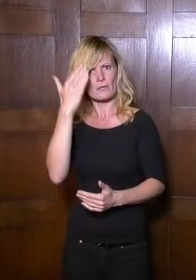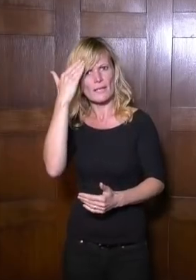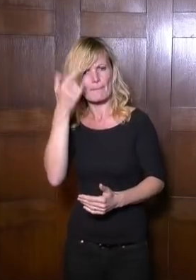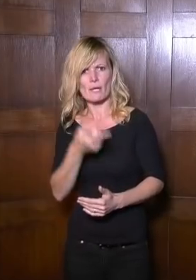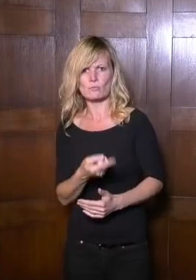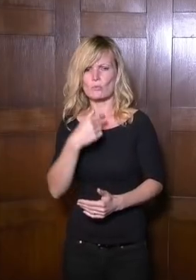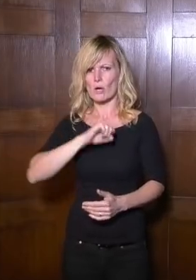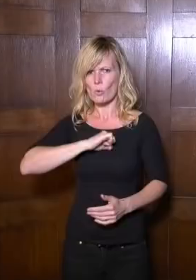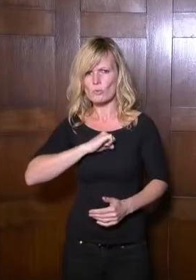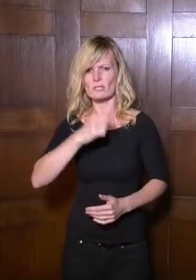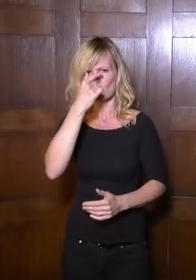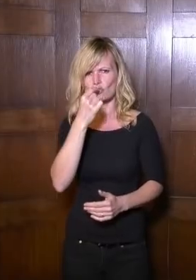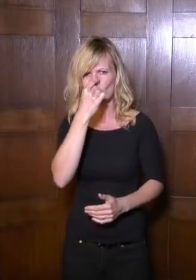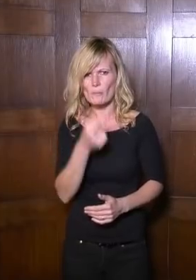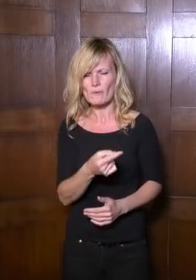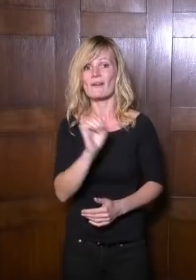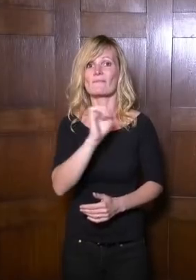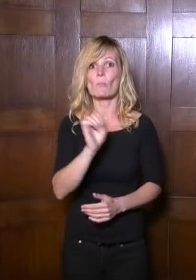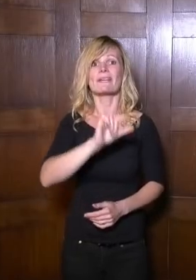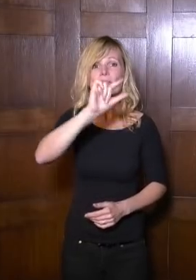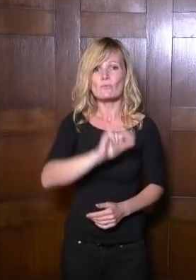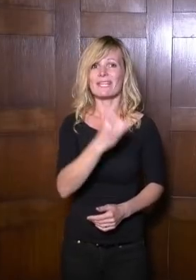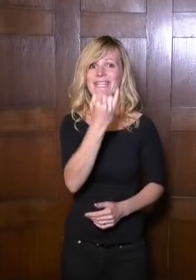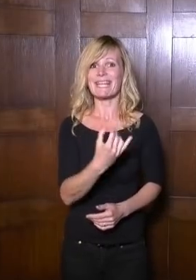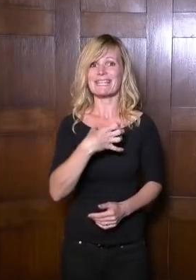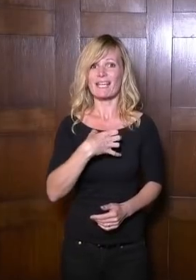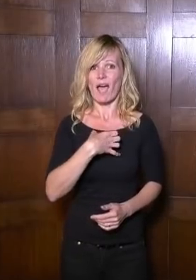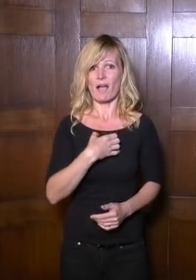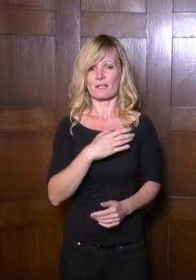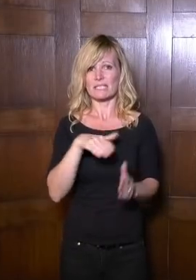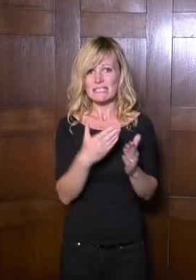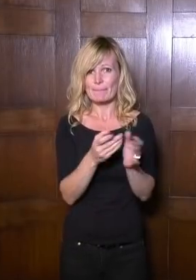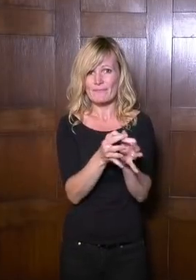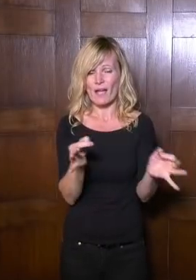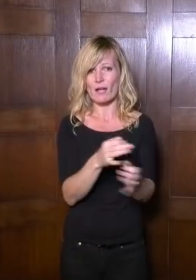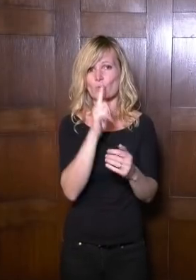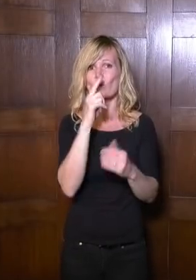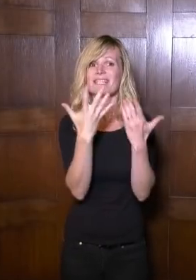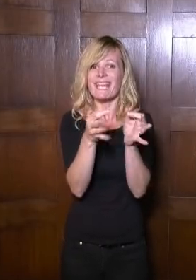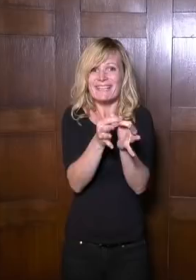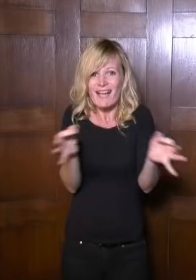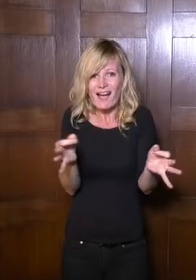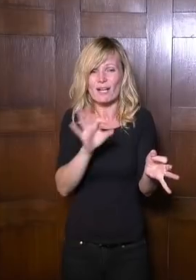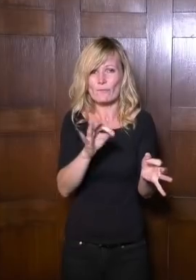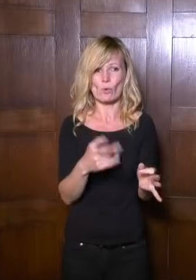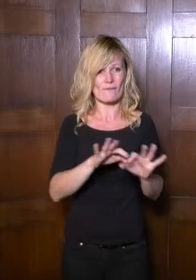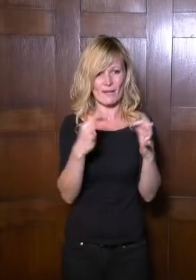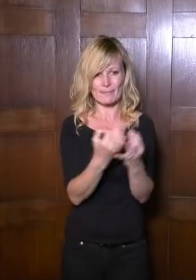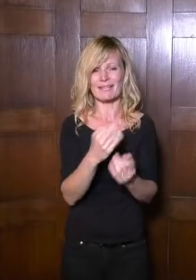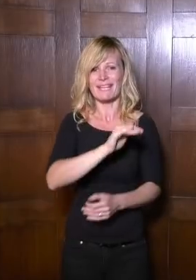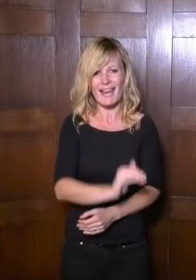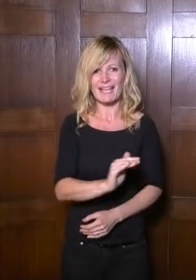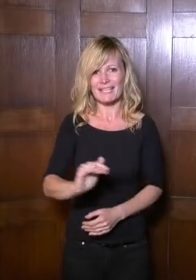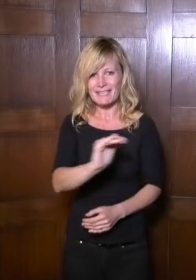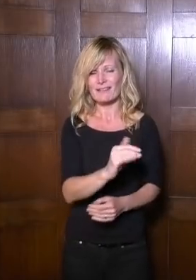ganz einfach, weil es zu wenig Kindkranktage gibt. Ne? Die 10 Tage bezahlter Krank, die die Eltern für die Betreuung ihrer Kinder haben, reichen für Familien mit kleinen, mittleren